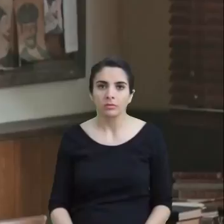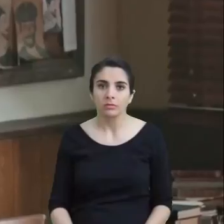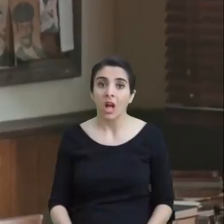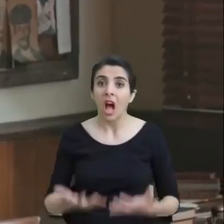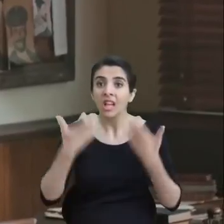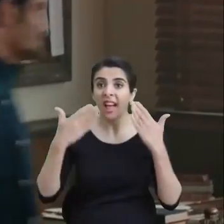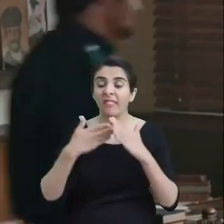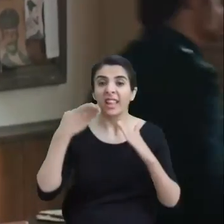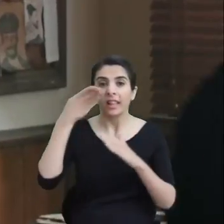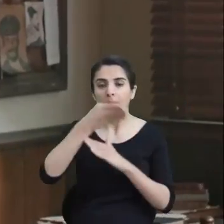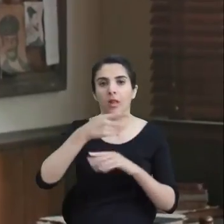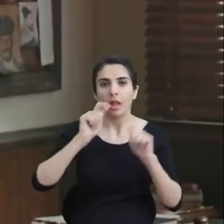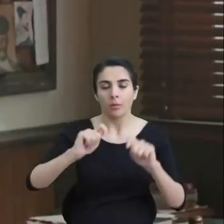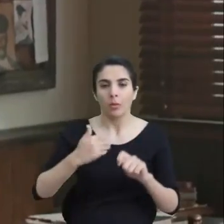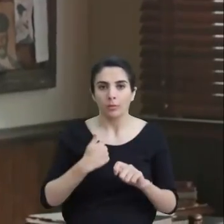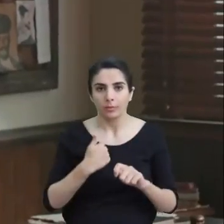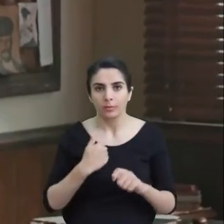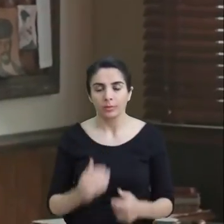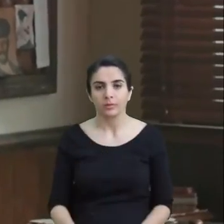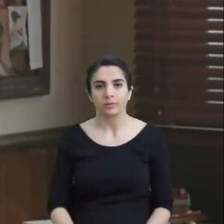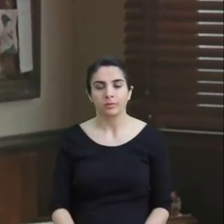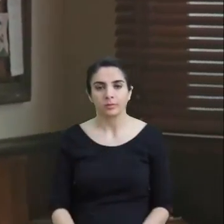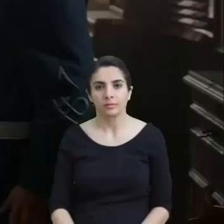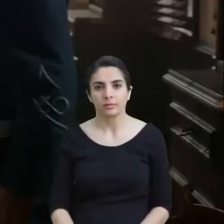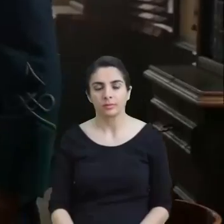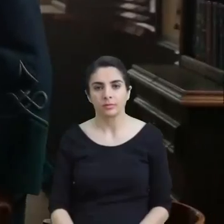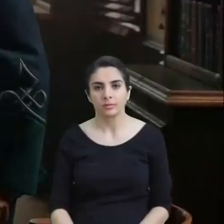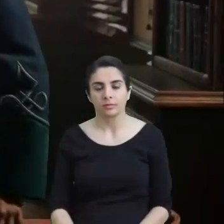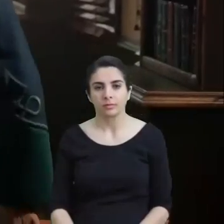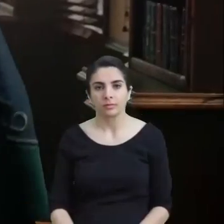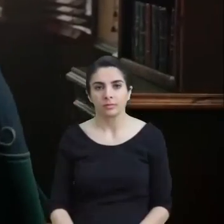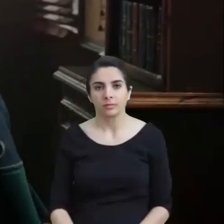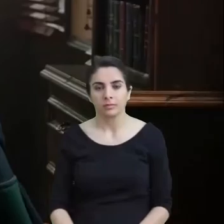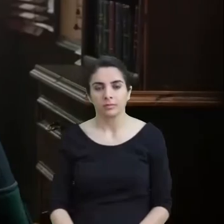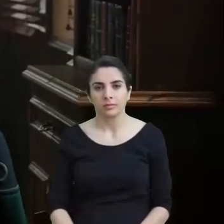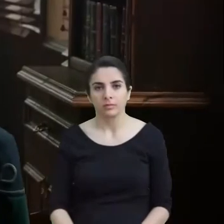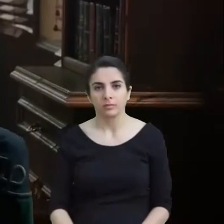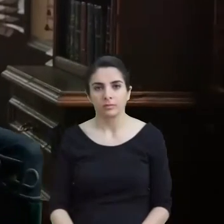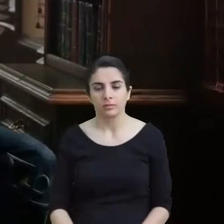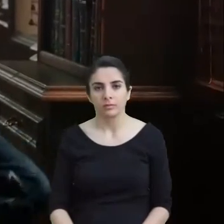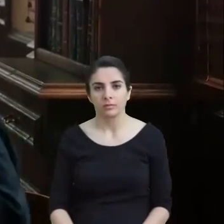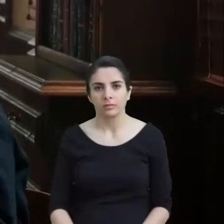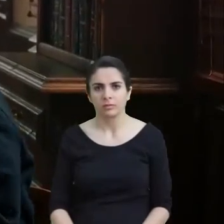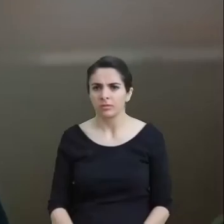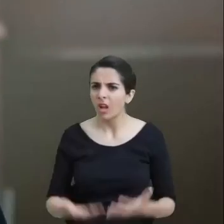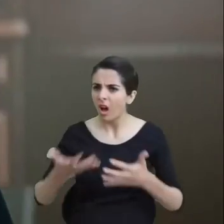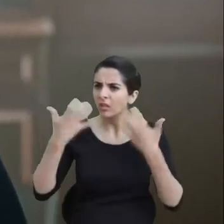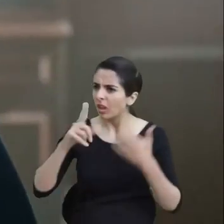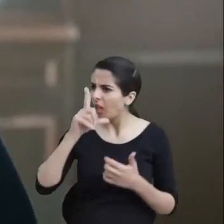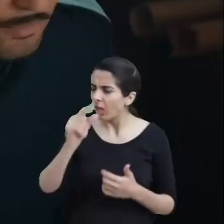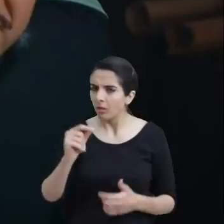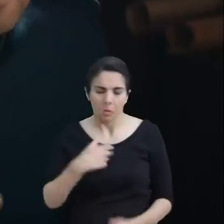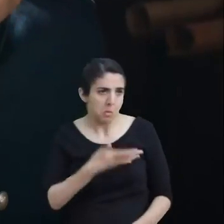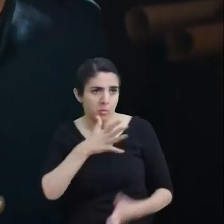Aslanı yuvada ziyaret etmeye. Biri karakoldaki kara tahtaya Osmanlıca harflerle bir şeyler yazıyor. Aslan